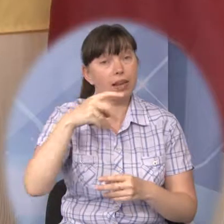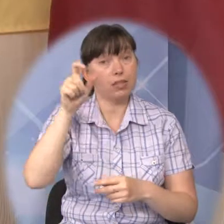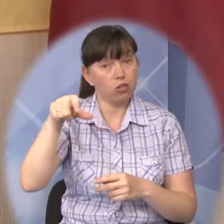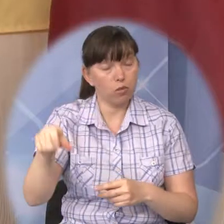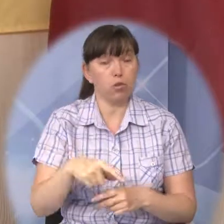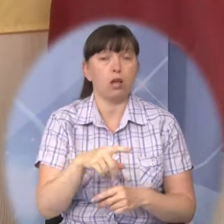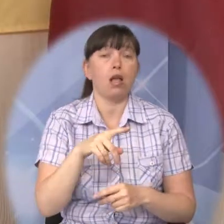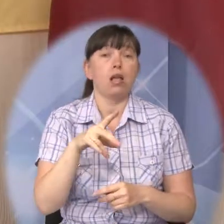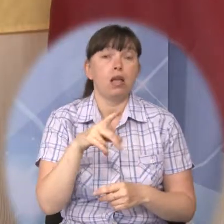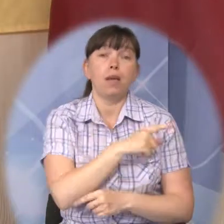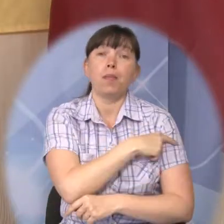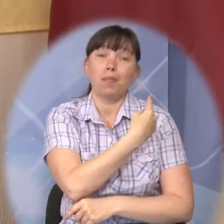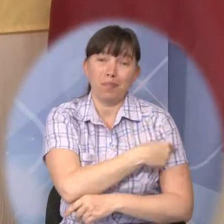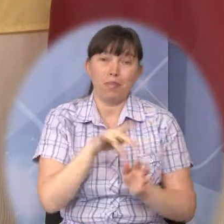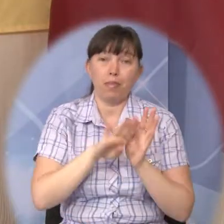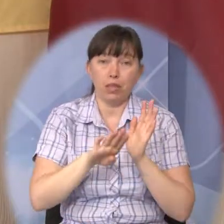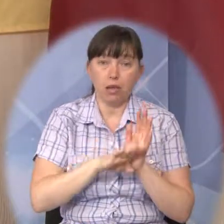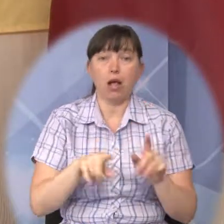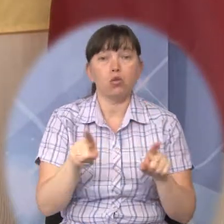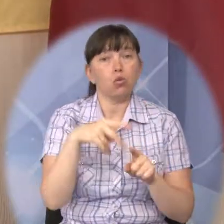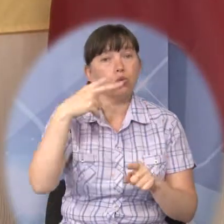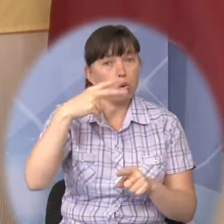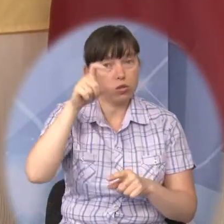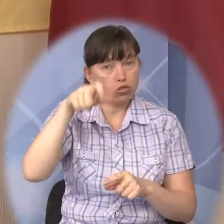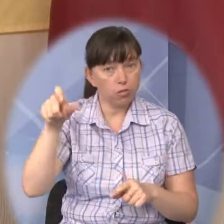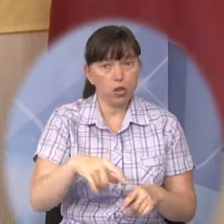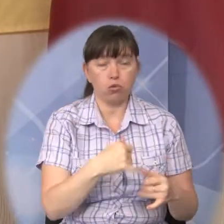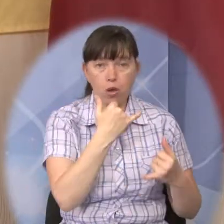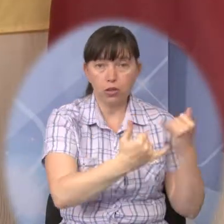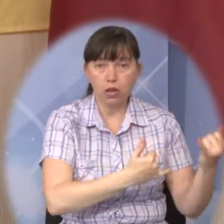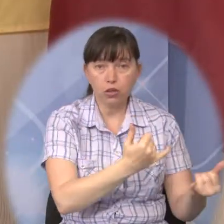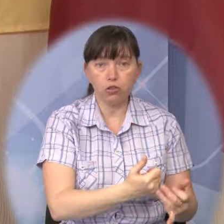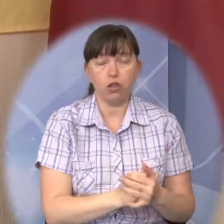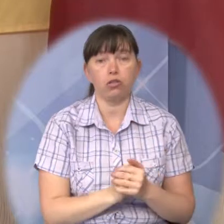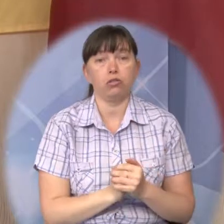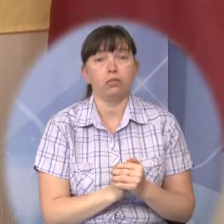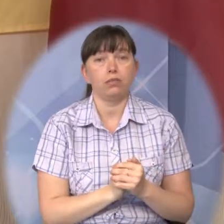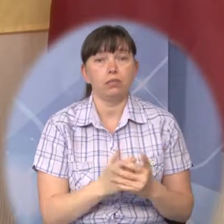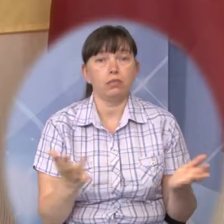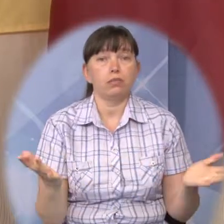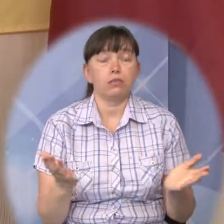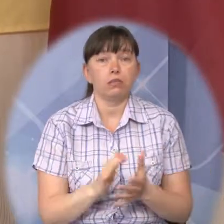persoane, soră medicală care tot de 20 de persoane